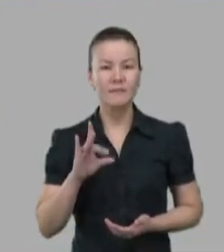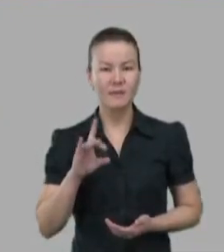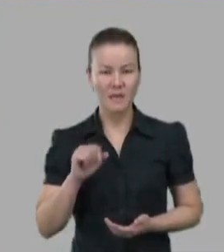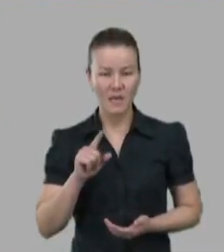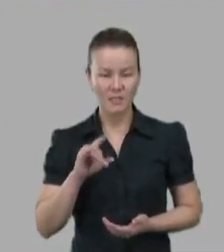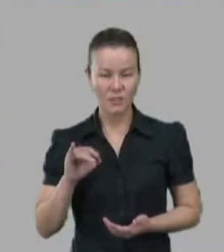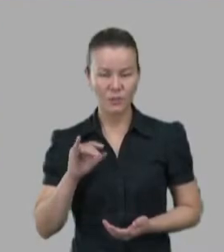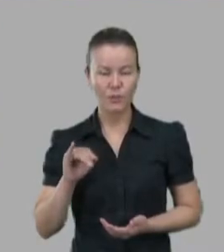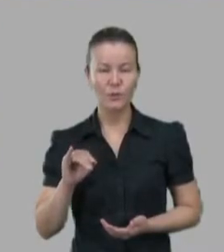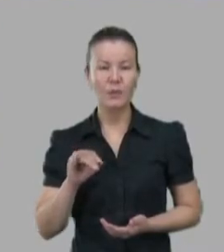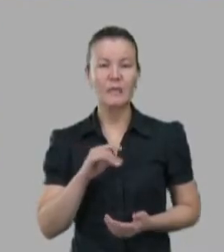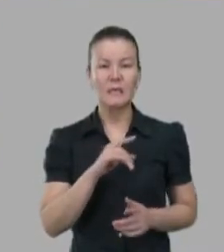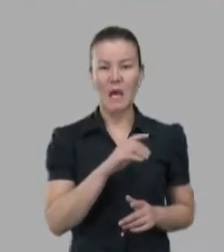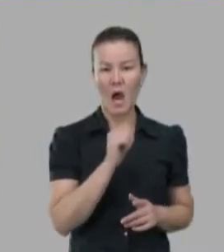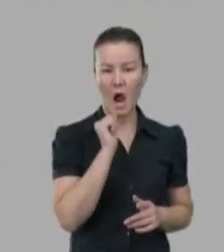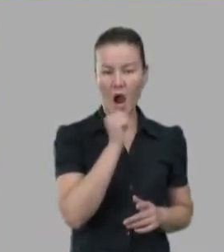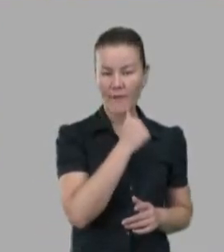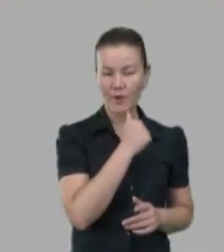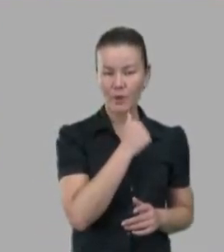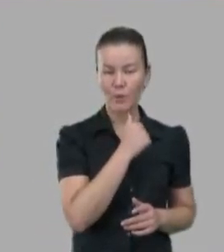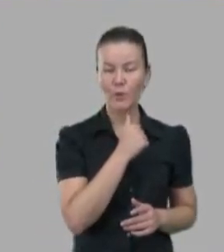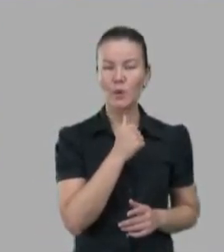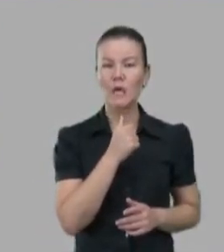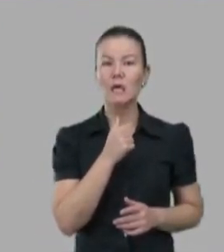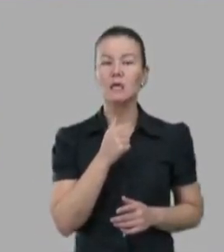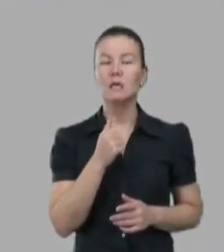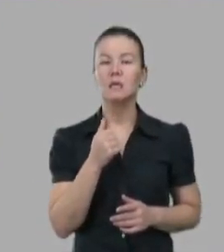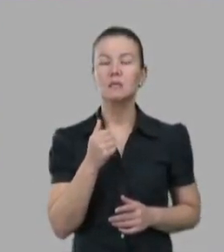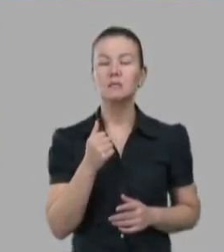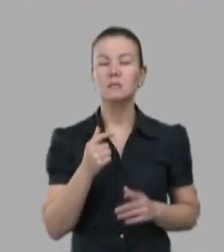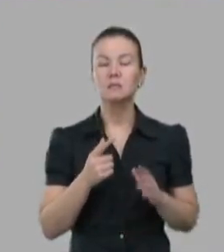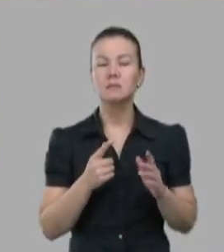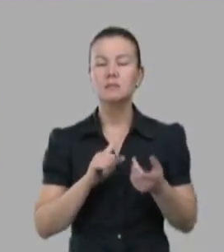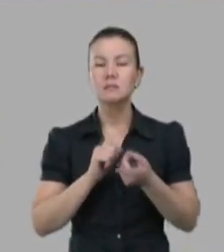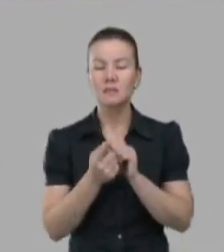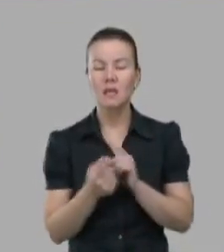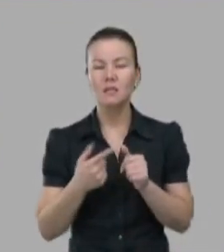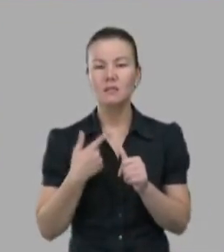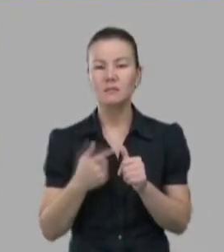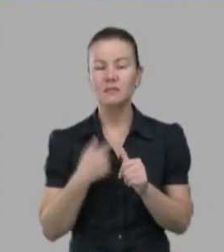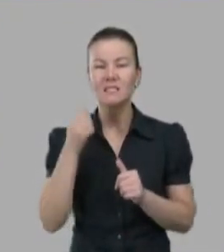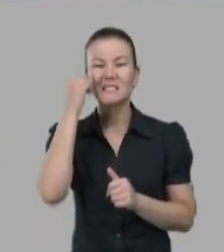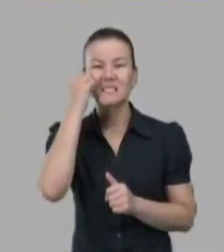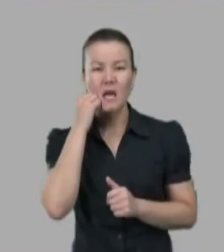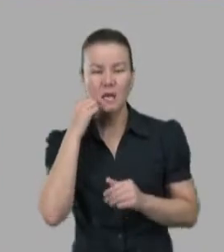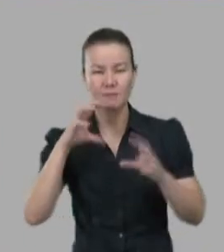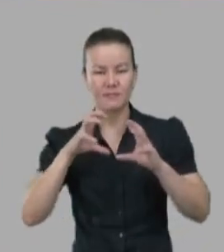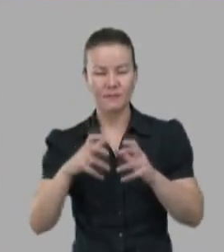Евразию и Африку стали называть Старым Светом.